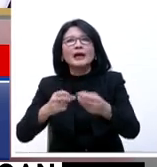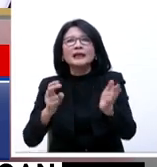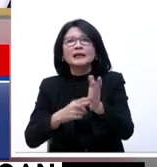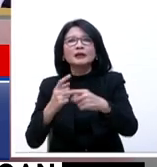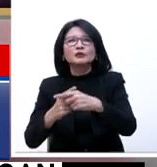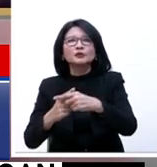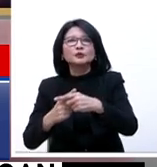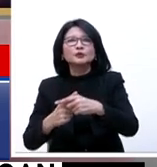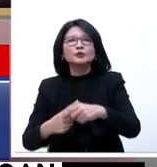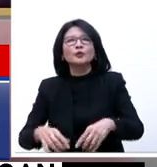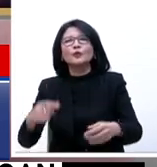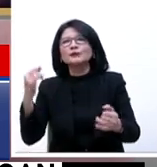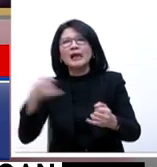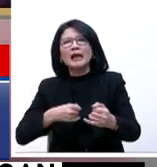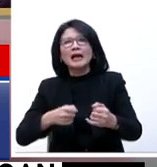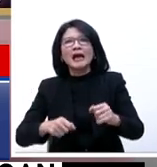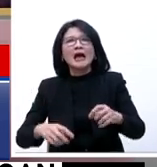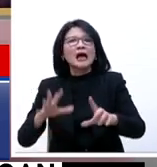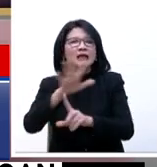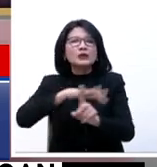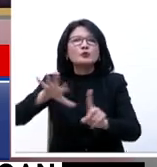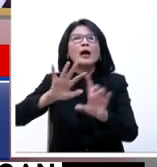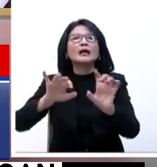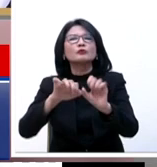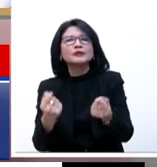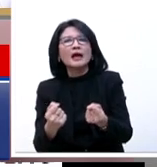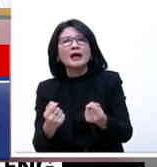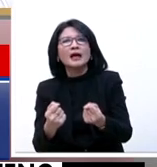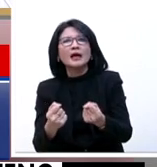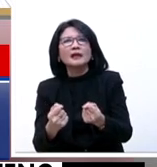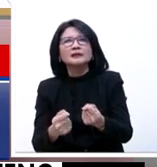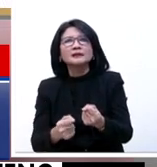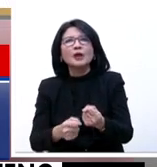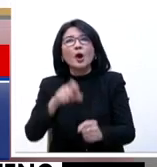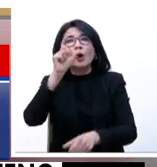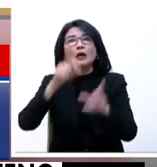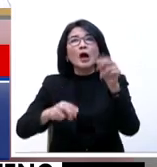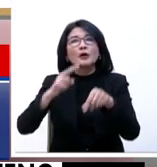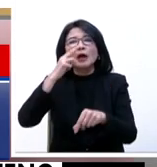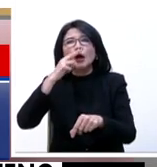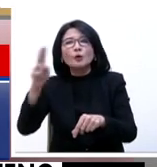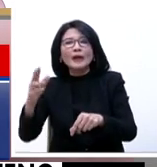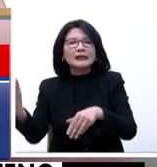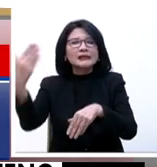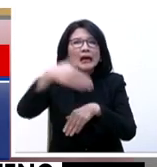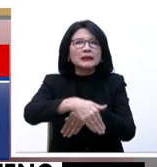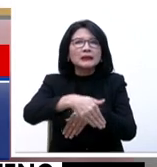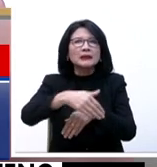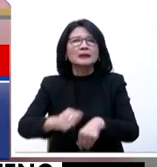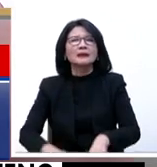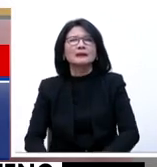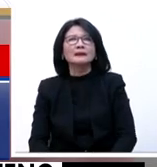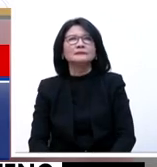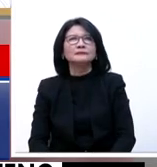merusak lingkungan, ada kecelakaan, tenaga asing mendominasi. Di sisi yang lain juga